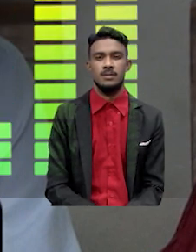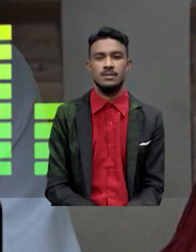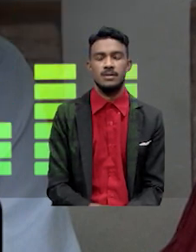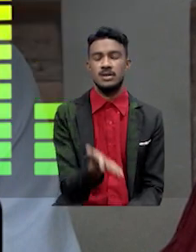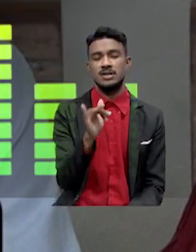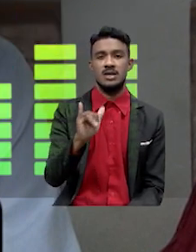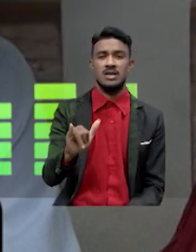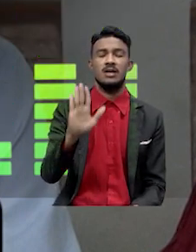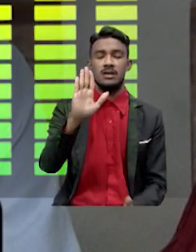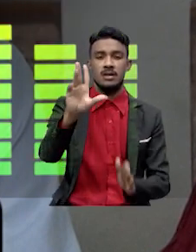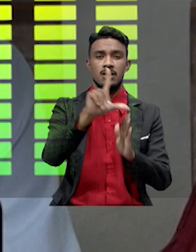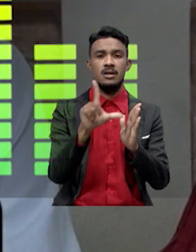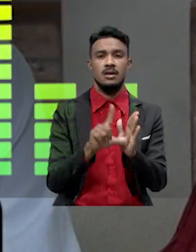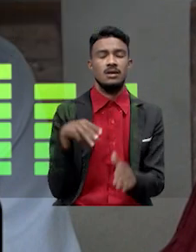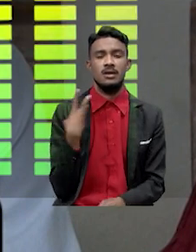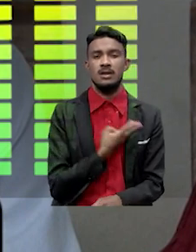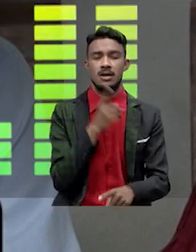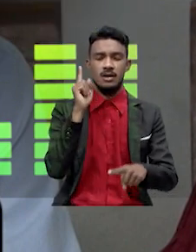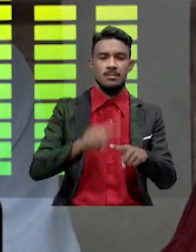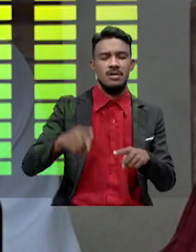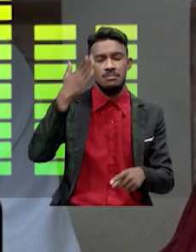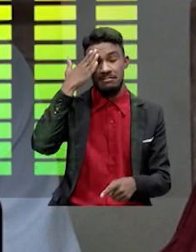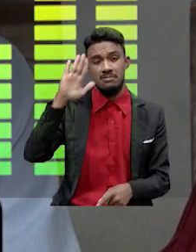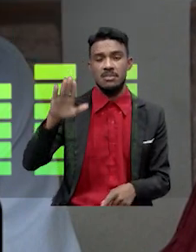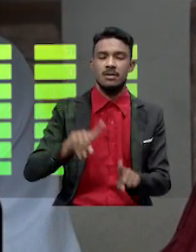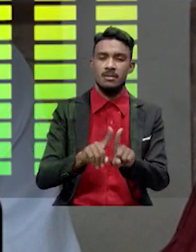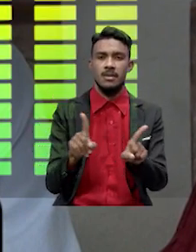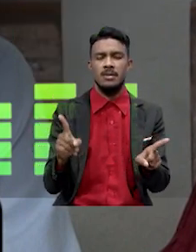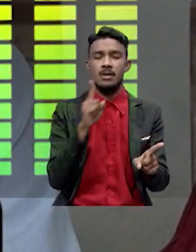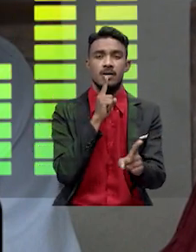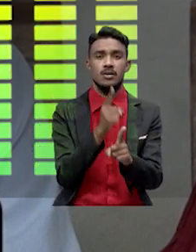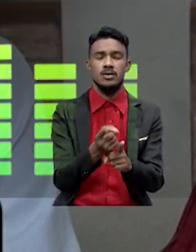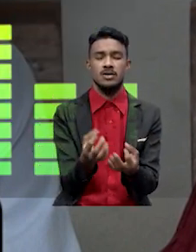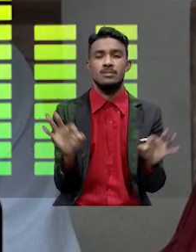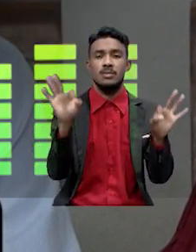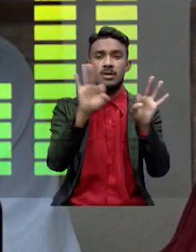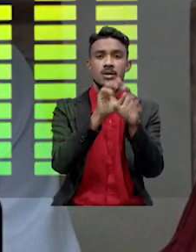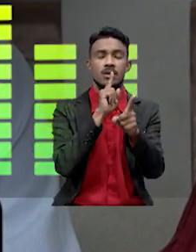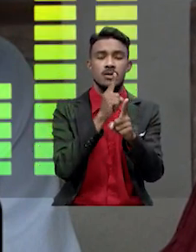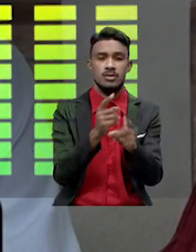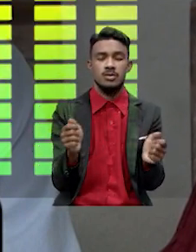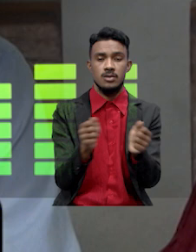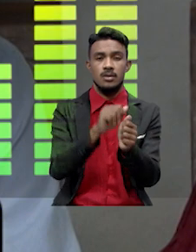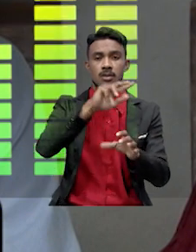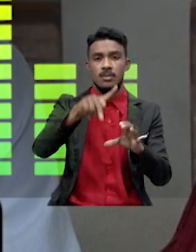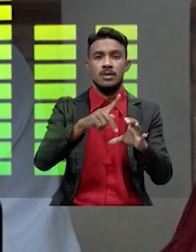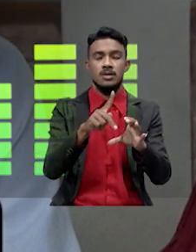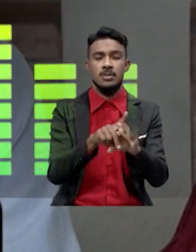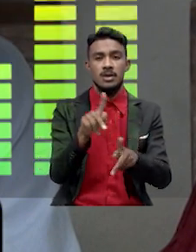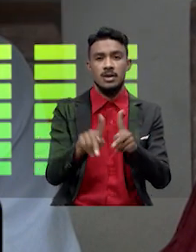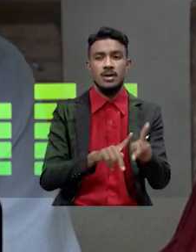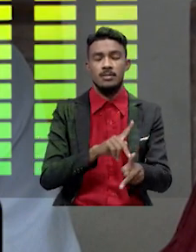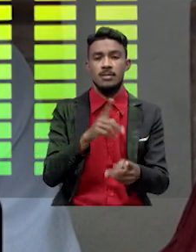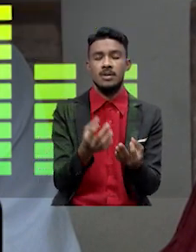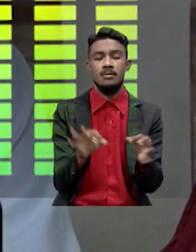lei ini kita itala bela hati. Mas lolos importante los presensa ema importante an